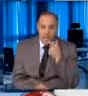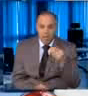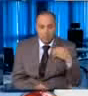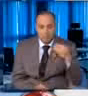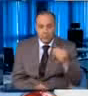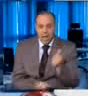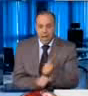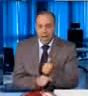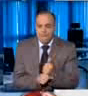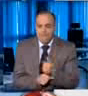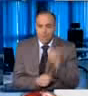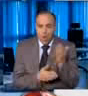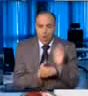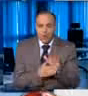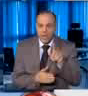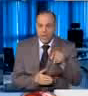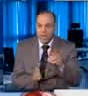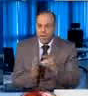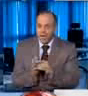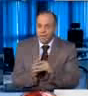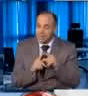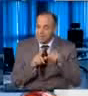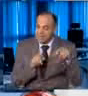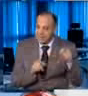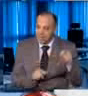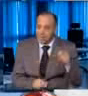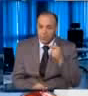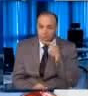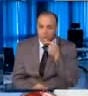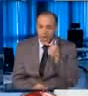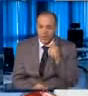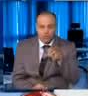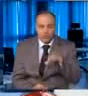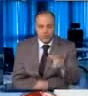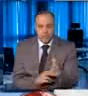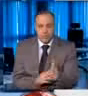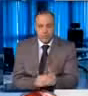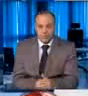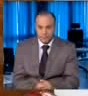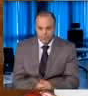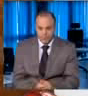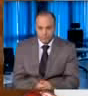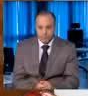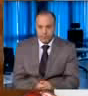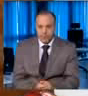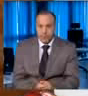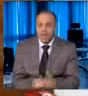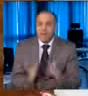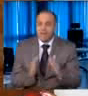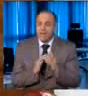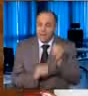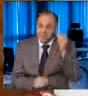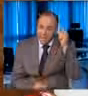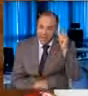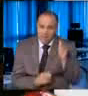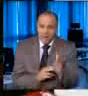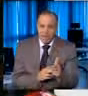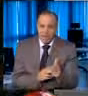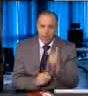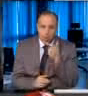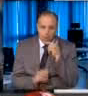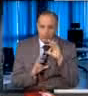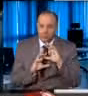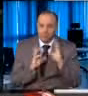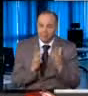هذه السنة مع عروض أيام قرطاج السينمائية بالجهات. دار الثقافة بالمهدية كانت الفضاء الذي احتضن